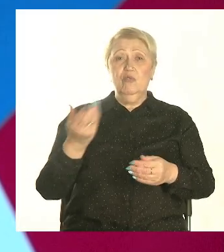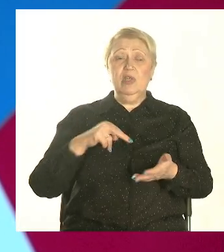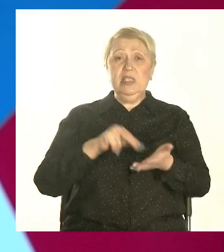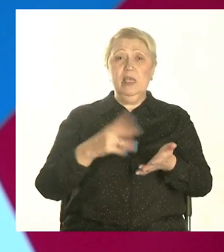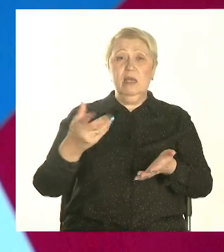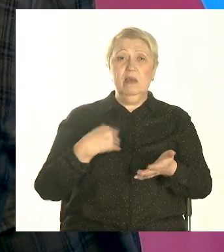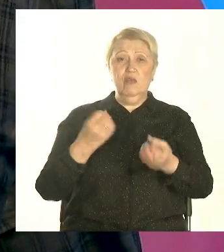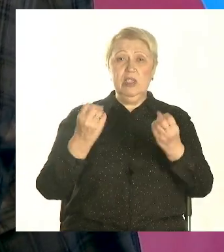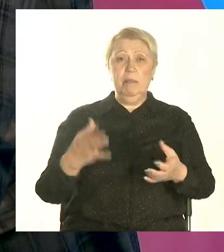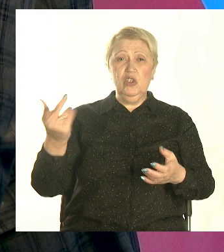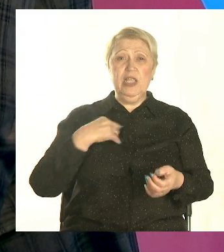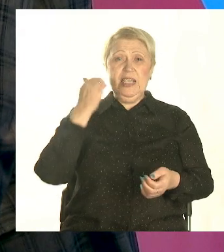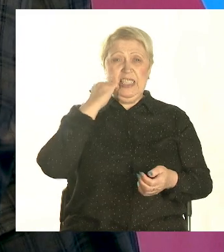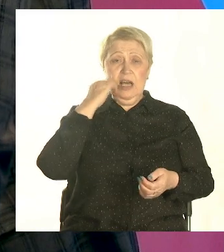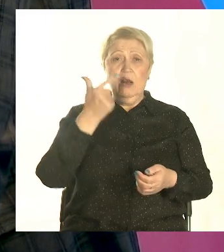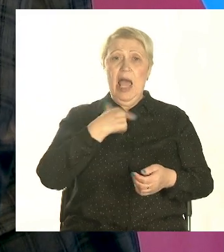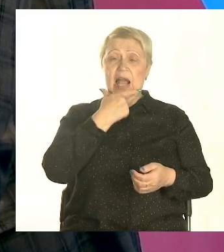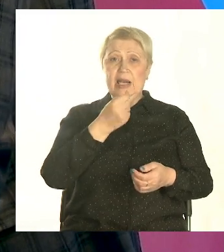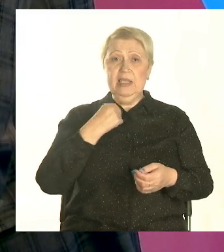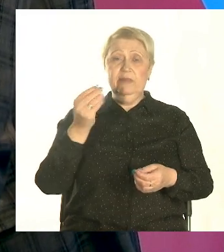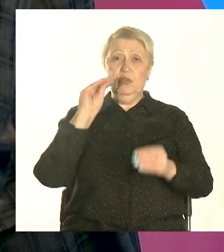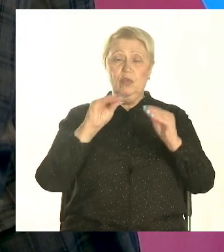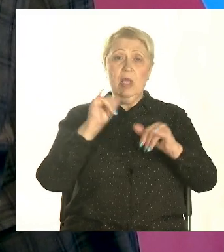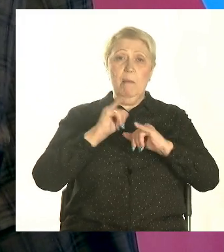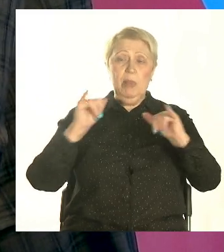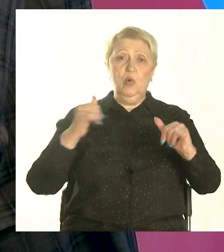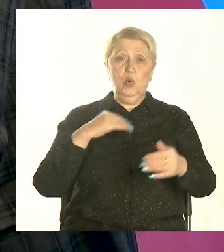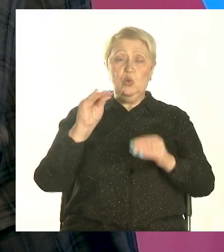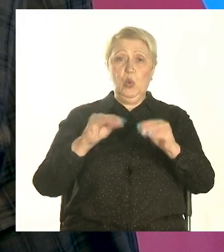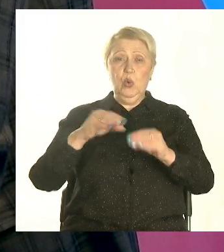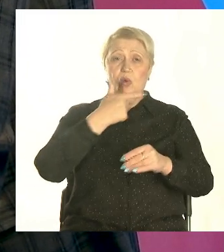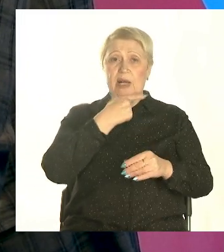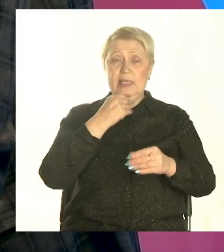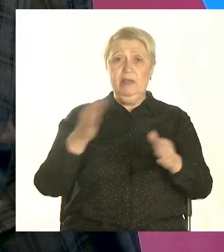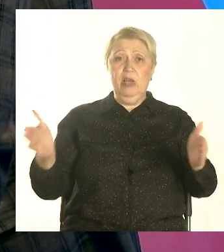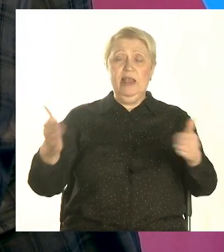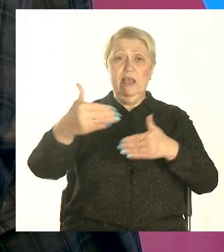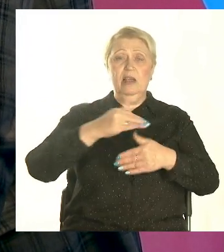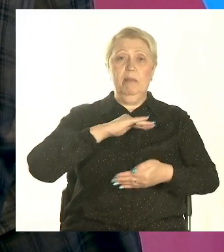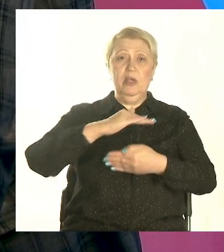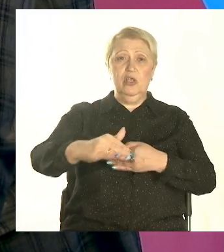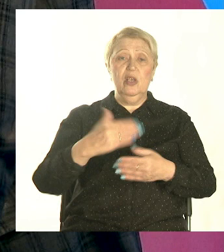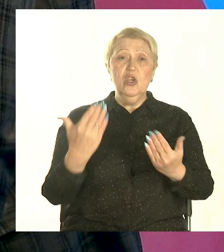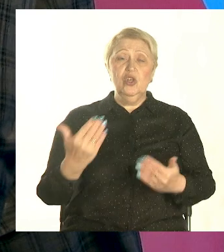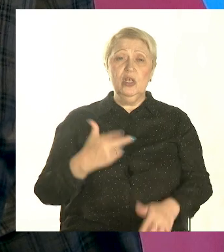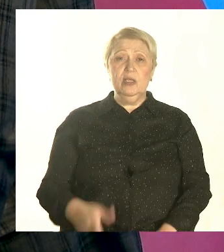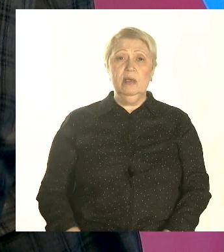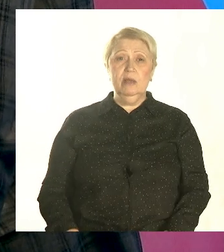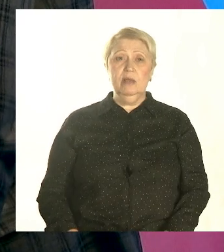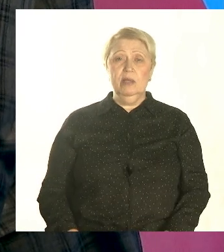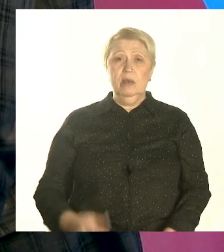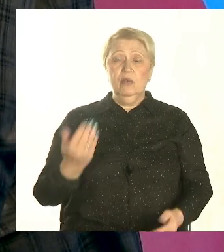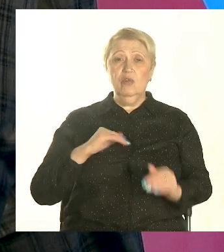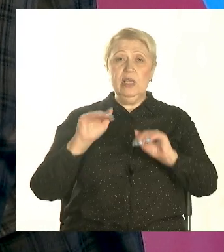контейнеры, да, а красивую, благоустроенную. Понятно, что региональный оператор сейчас, заходя в частный